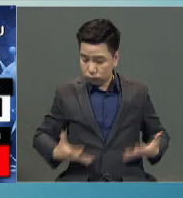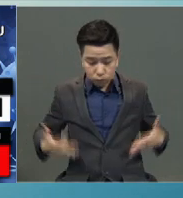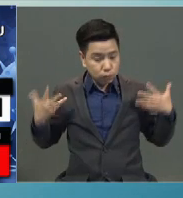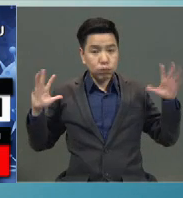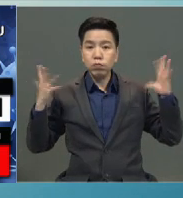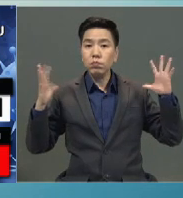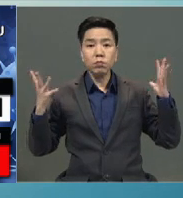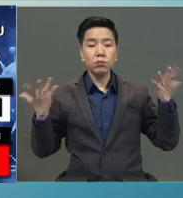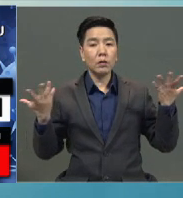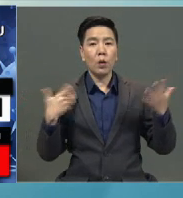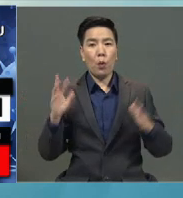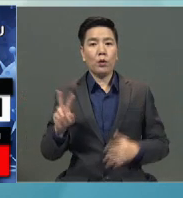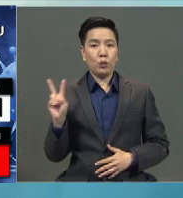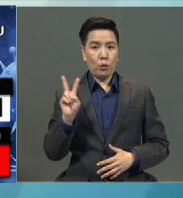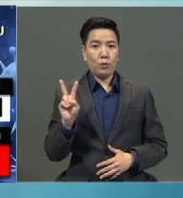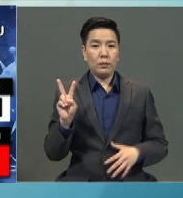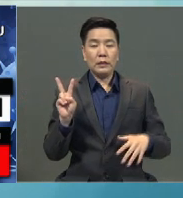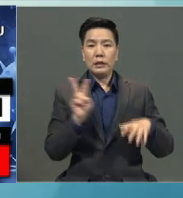พฤษภาคมนะครับก่อนหน้ากลุ่มของครูอีกนิดหน่อยนะครับแล้วก็เข้าพักเศษคอทันทีนที่จังหวัดสมุทรปราการผู้ป่วยหญิงมีอาการไอนะครับแล้วก็เสมหะปวดศีรษะส่วนผู้ชายไม่มีอาการใดๆครับทั้ง2